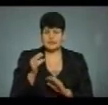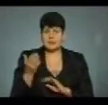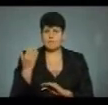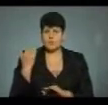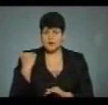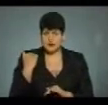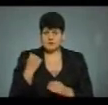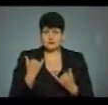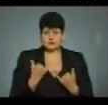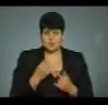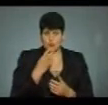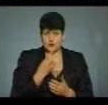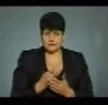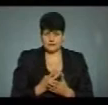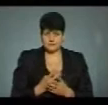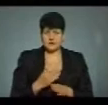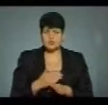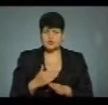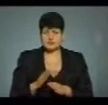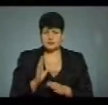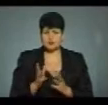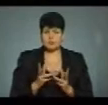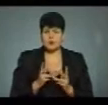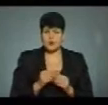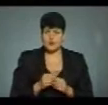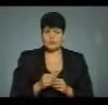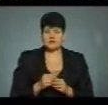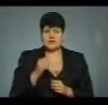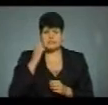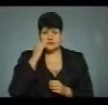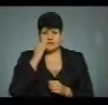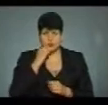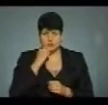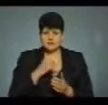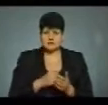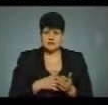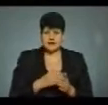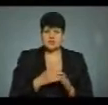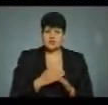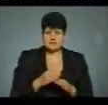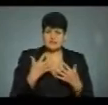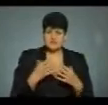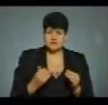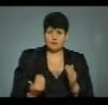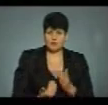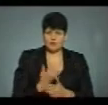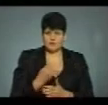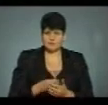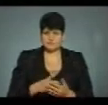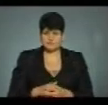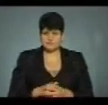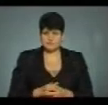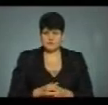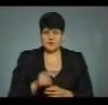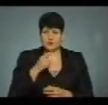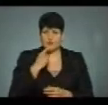і поточного показника. Відповідно, частина буде нарахована по старому тарифу, а частина вже по ново введеному тарифу. За